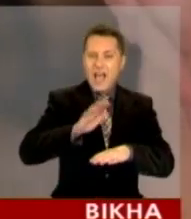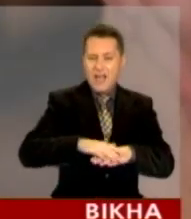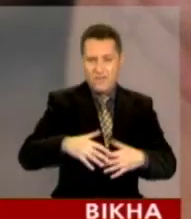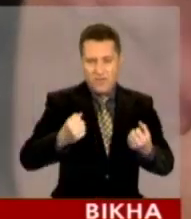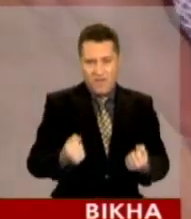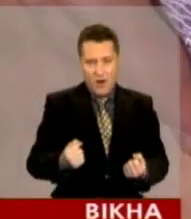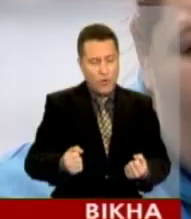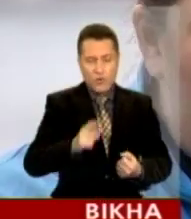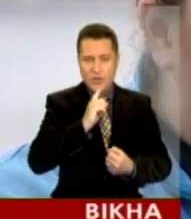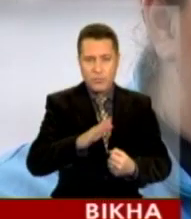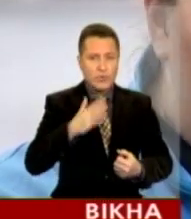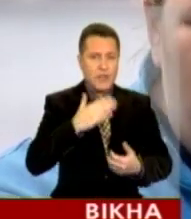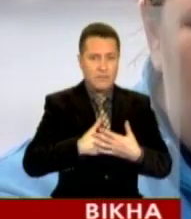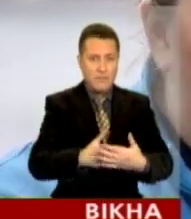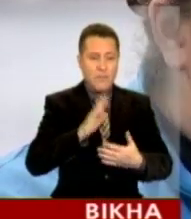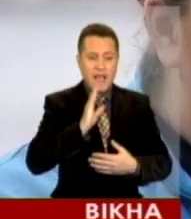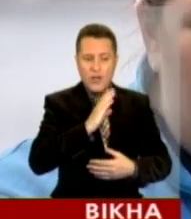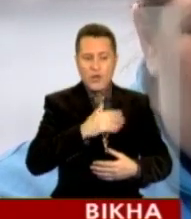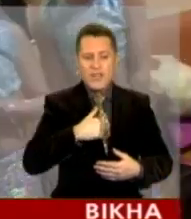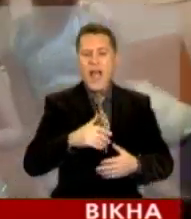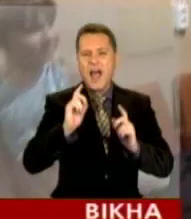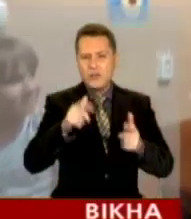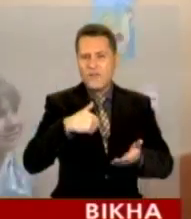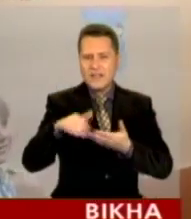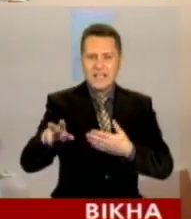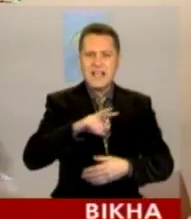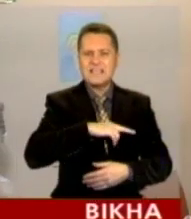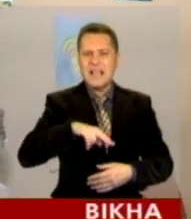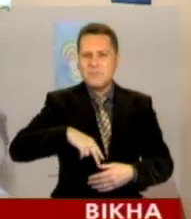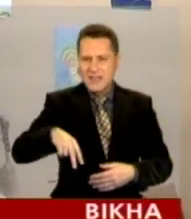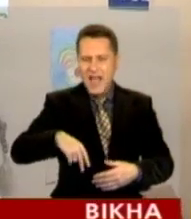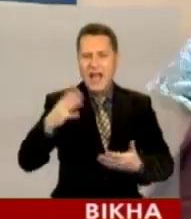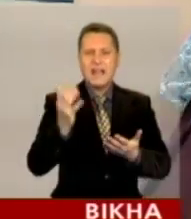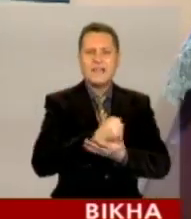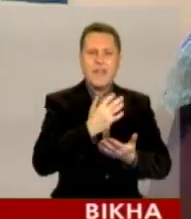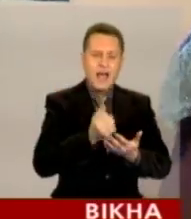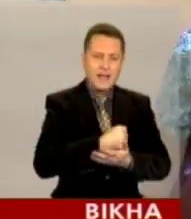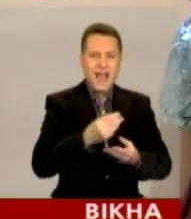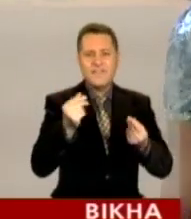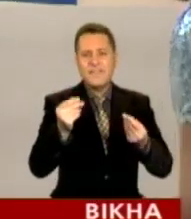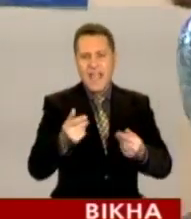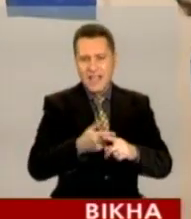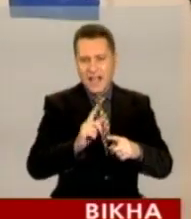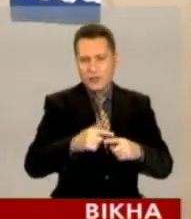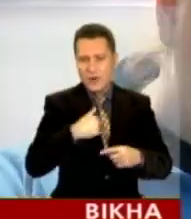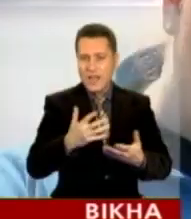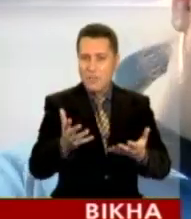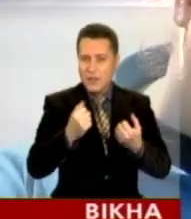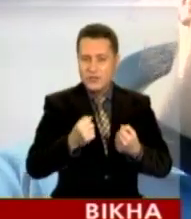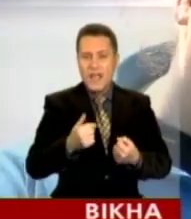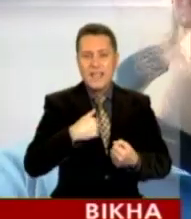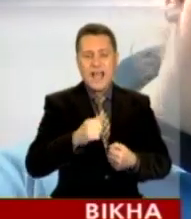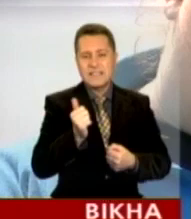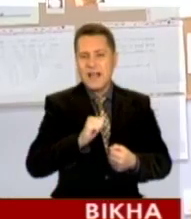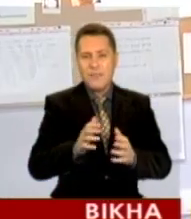не буде матір'ю. Я готова відмовитися від медалі, від наград, від, там, не знаю, грошей, які я отримую. Моя